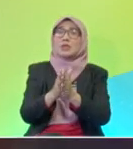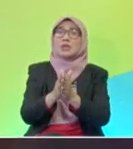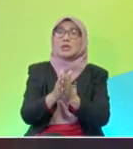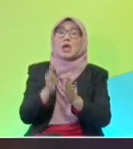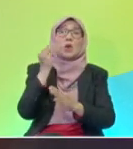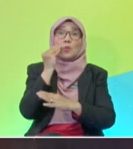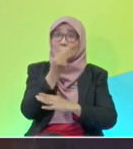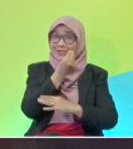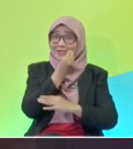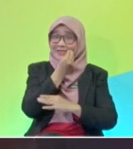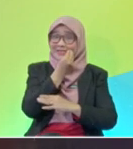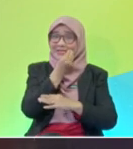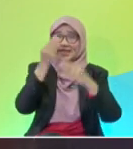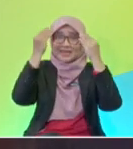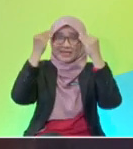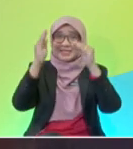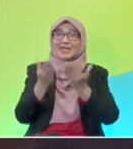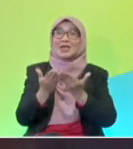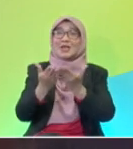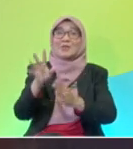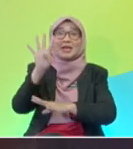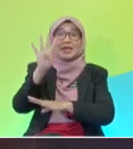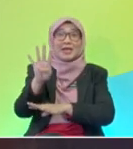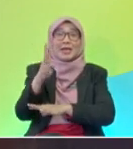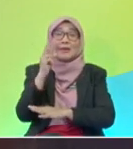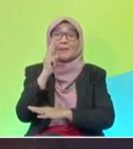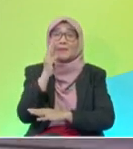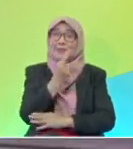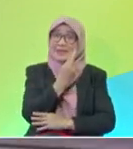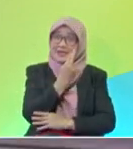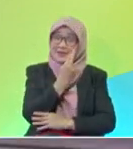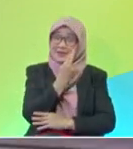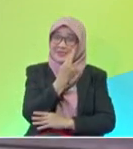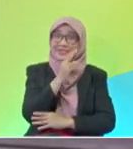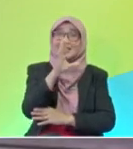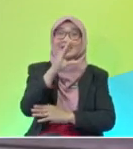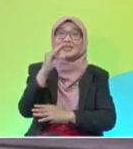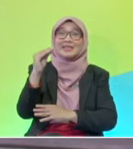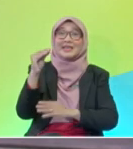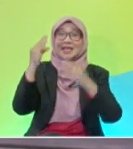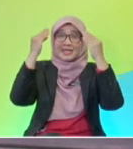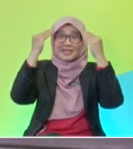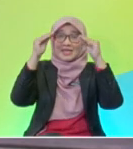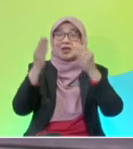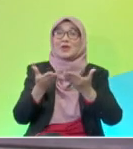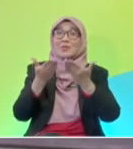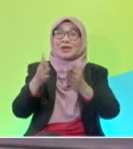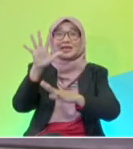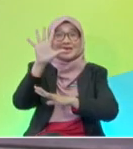cikguzah Cikgu beri Hamzah empat kuntung bunga empat kuntung bunga unuk dan adik Adam Cikgu berikan lima